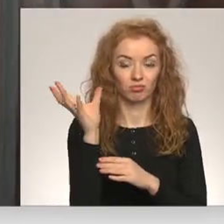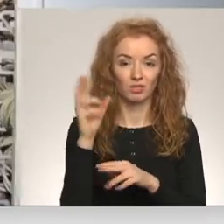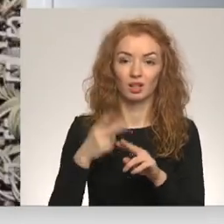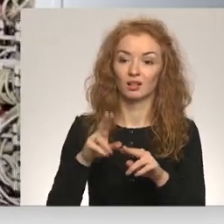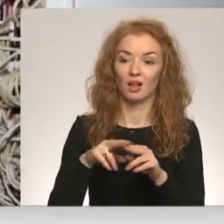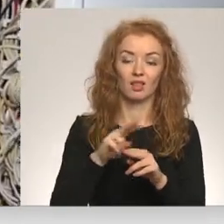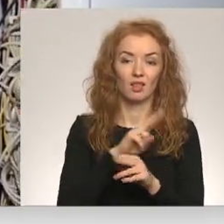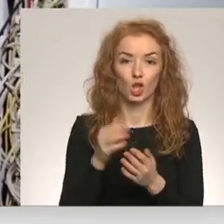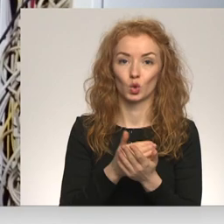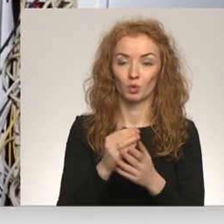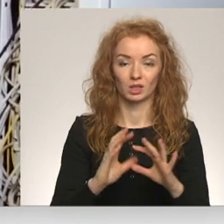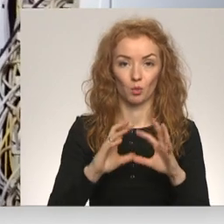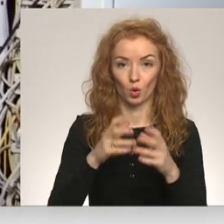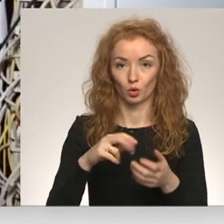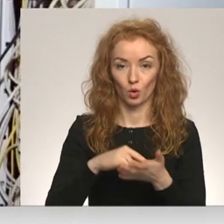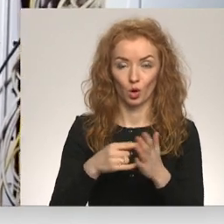neturpināja starptautiskos projektus kopā.